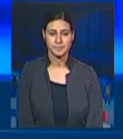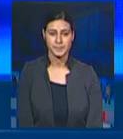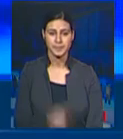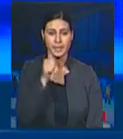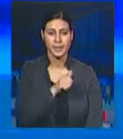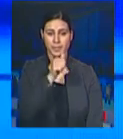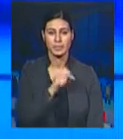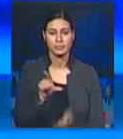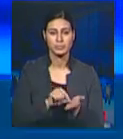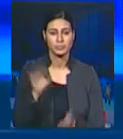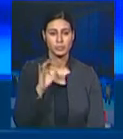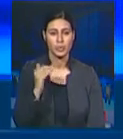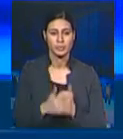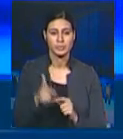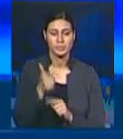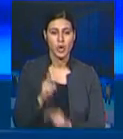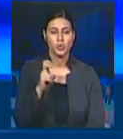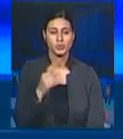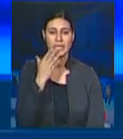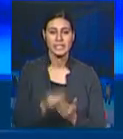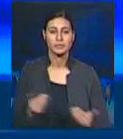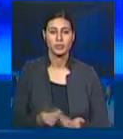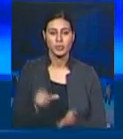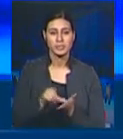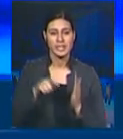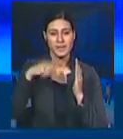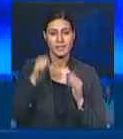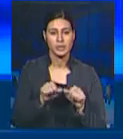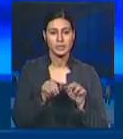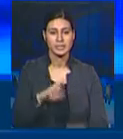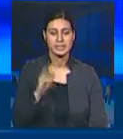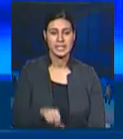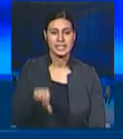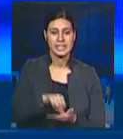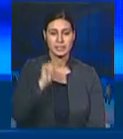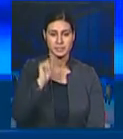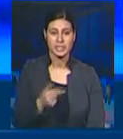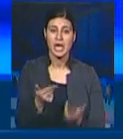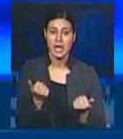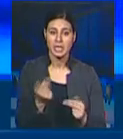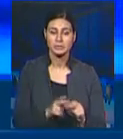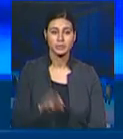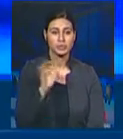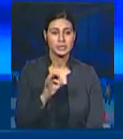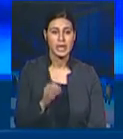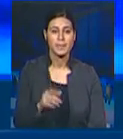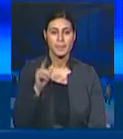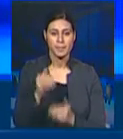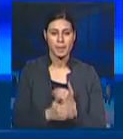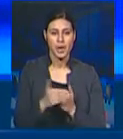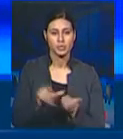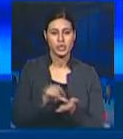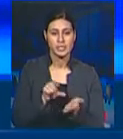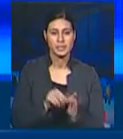რომ ჩანაწერები საქმეზე ბრალდებული გელა ღურცგაია პირადი ცხოვრების ამსახველი ვიდეო მასალის გავრცელებასაც არდგენილ ბრალს აღიარებს ამის შესახებ ეგრეთ წოდებული ფარული